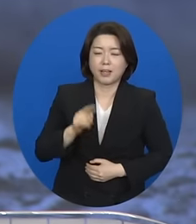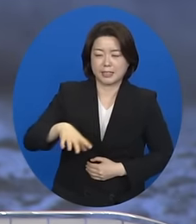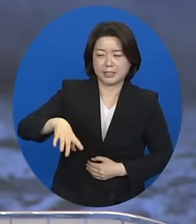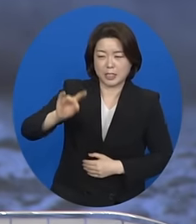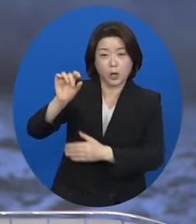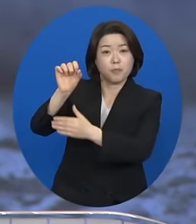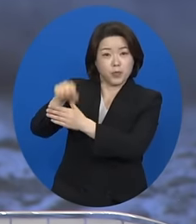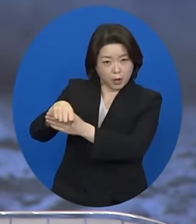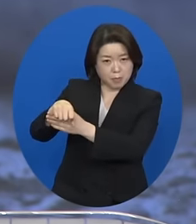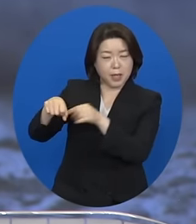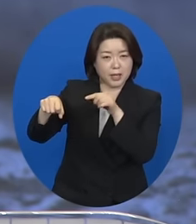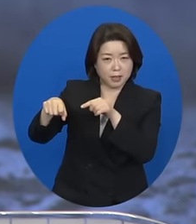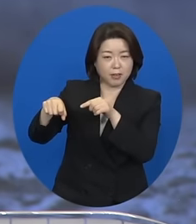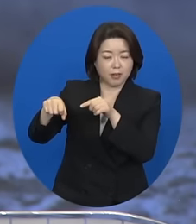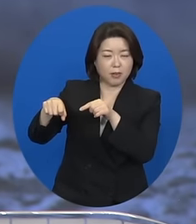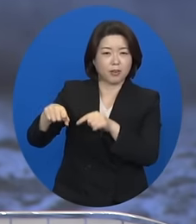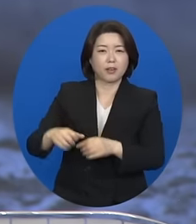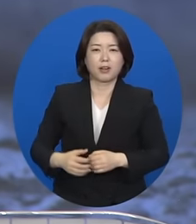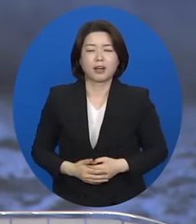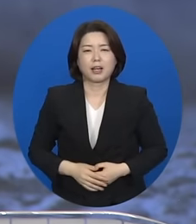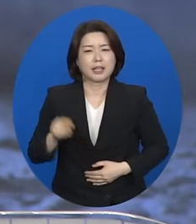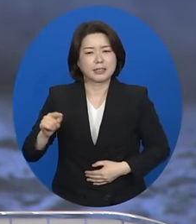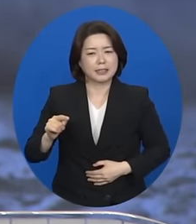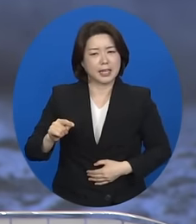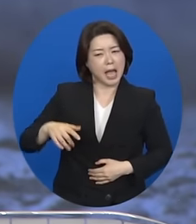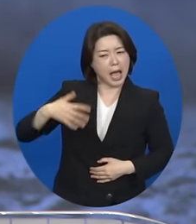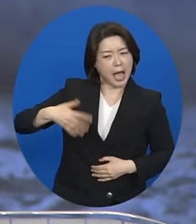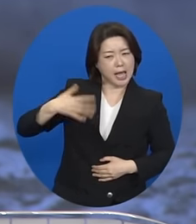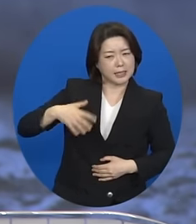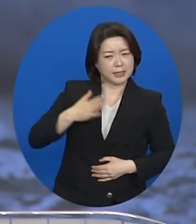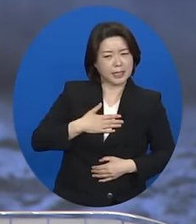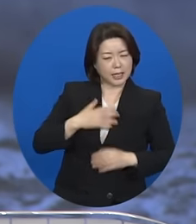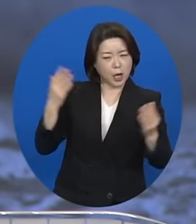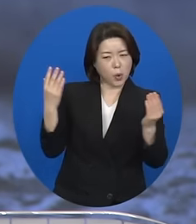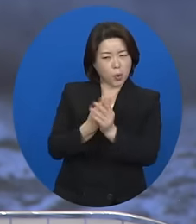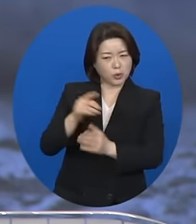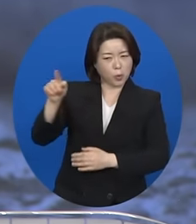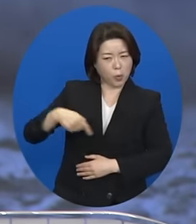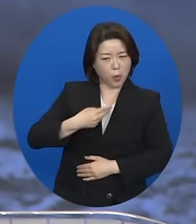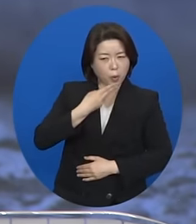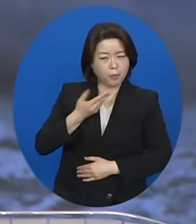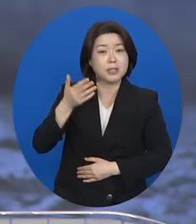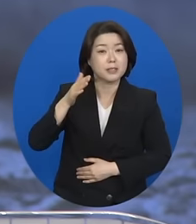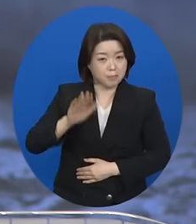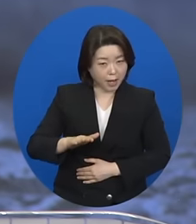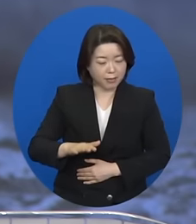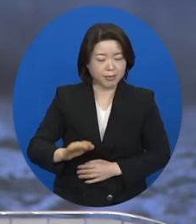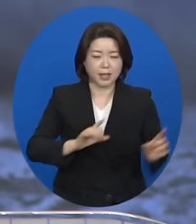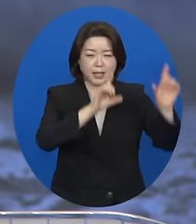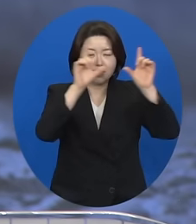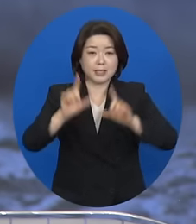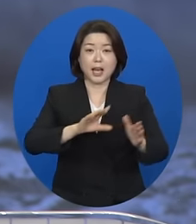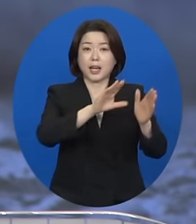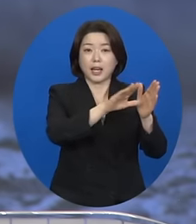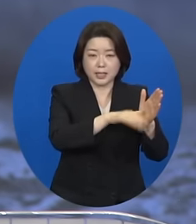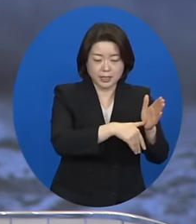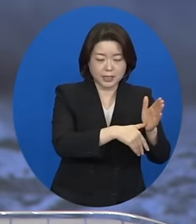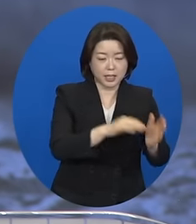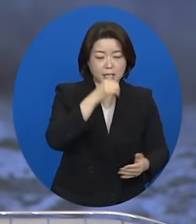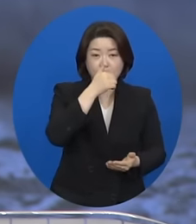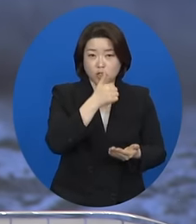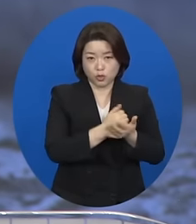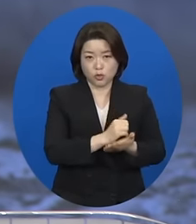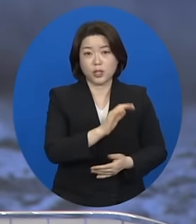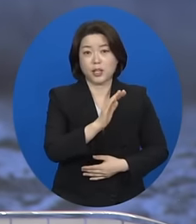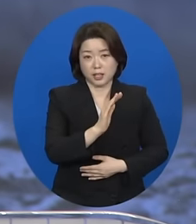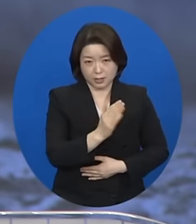열매라고 하신 것은 또한 이것이 아직은 우리에게 온전히 이미지 않았기 때문에 우리가 살아가는 시대는 죄된 이런